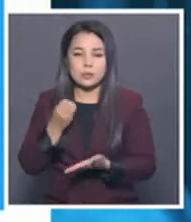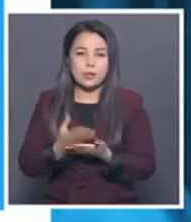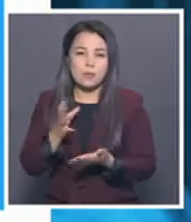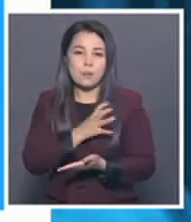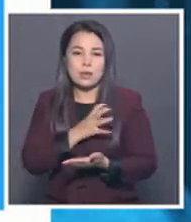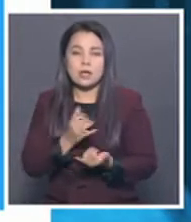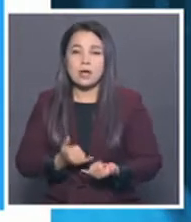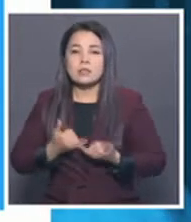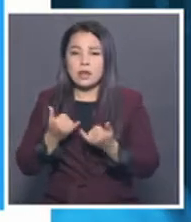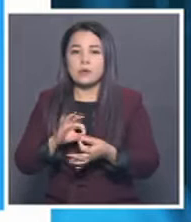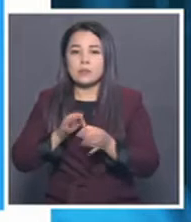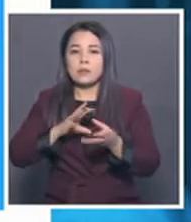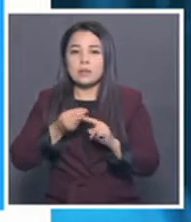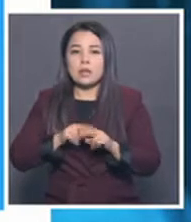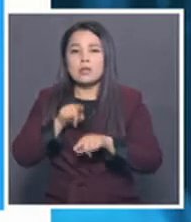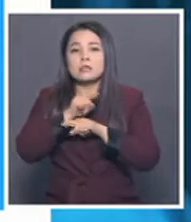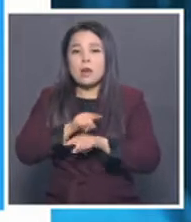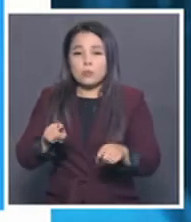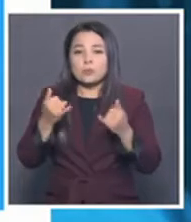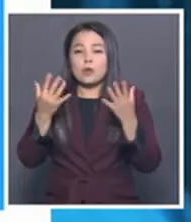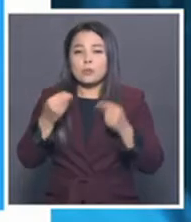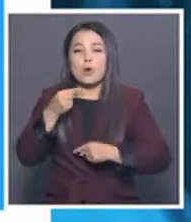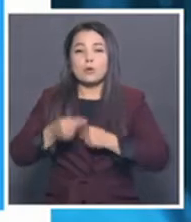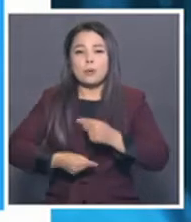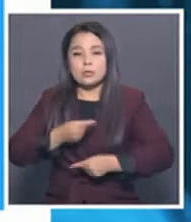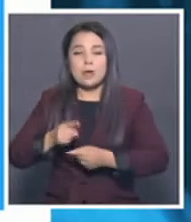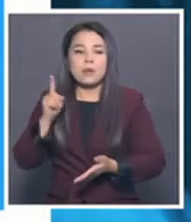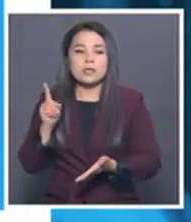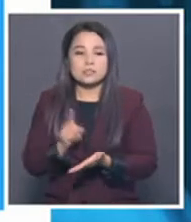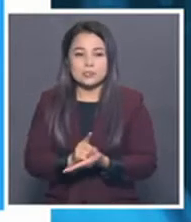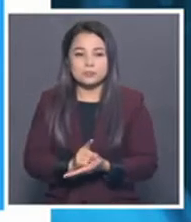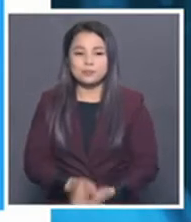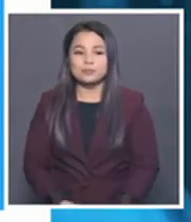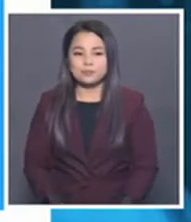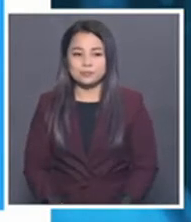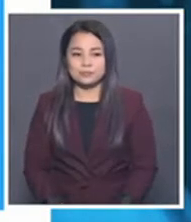байлығы. Оның туындыларын кеңінен насихаттау бүгінгі ұрпақтың парызы делінген.